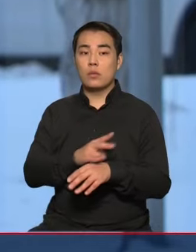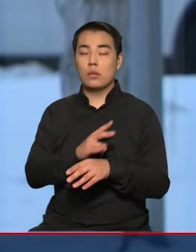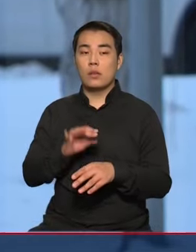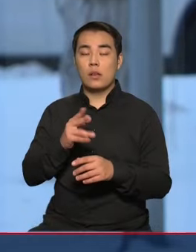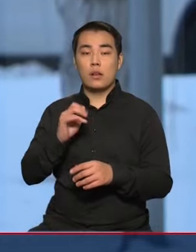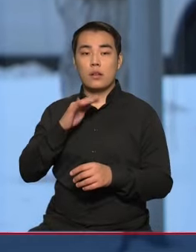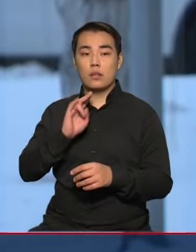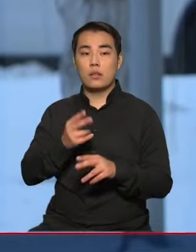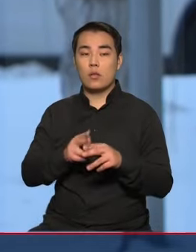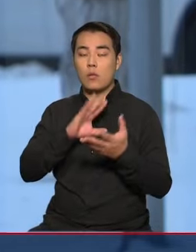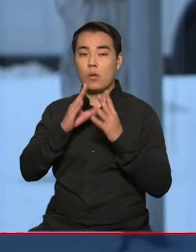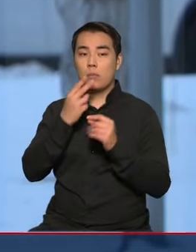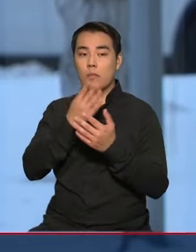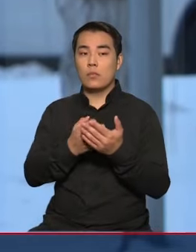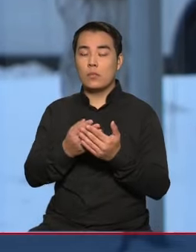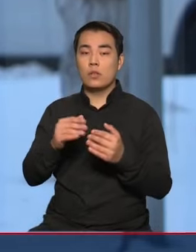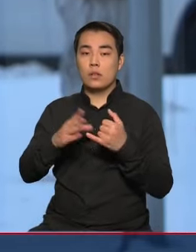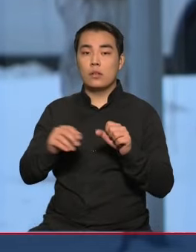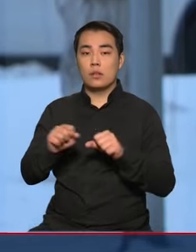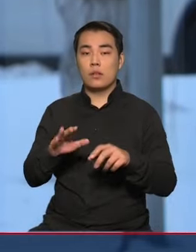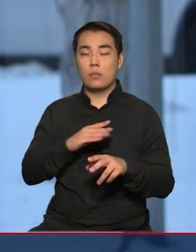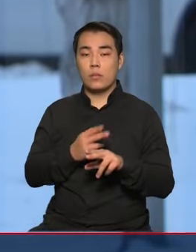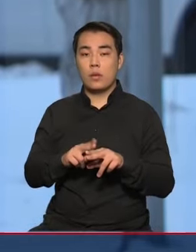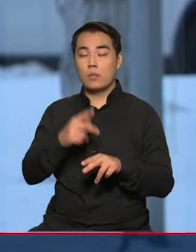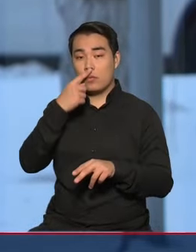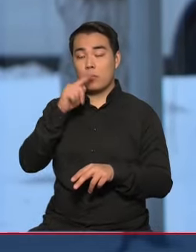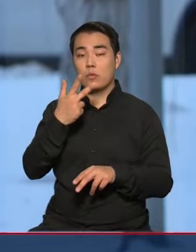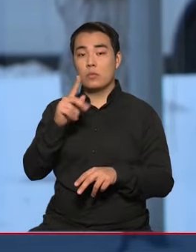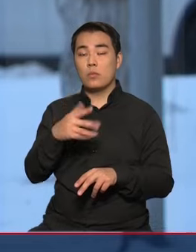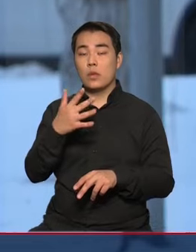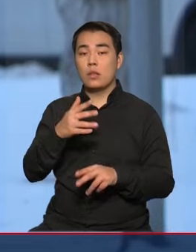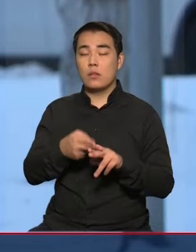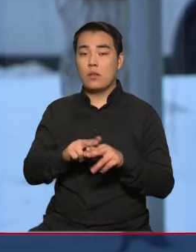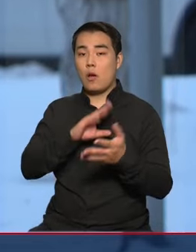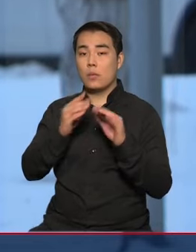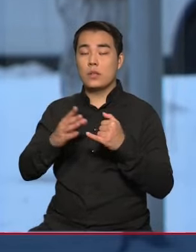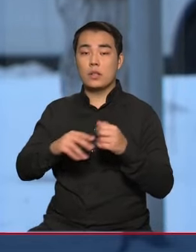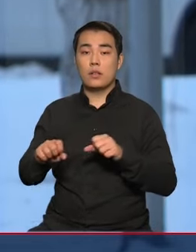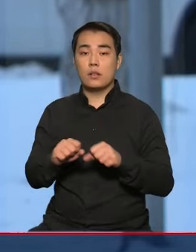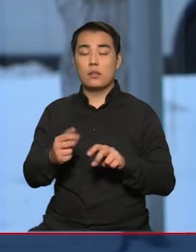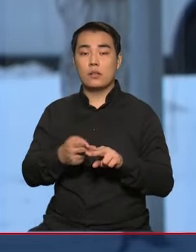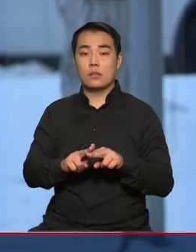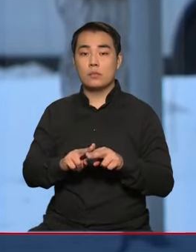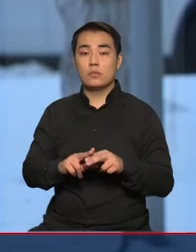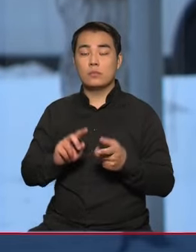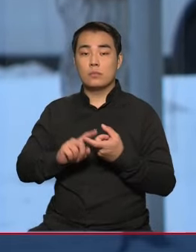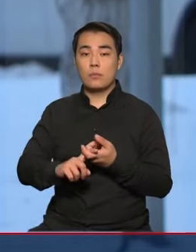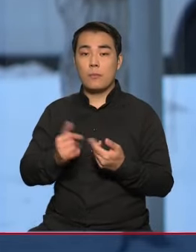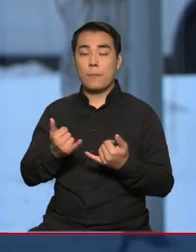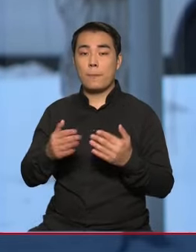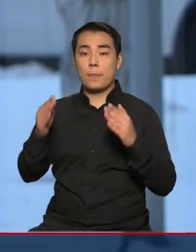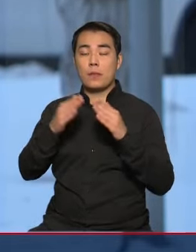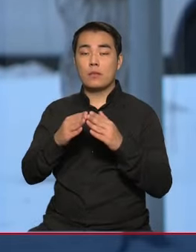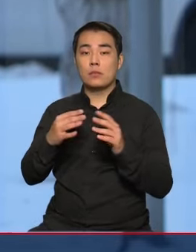Қырғызстанның Ыстықкөл облысында да жер сілкінді. Магнитудасы 3.5 болған жер сілкінісінен зардап шеккендер мен қираған